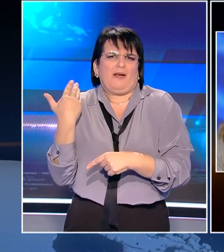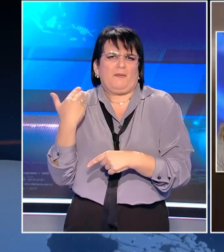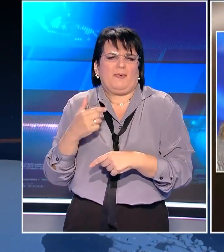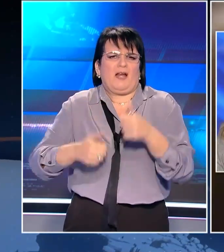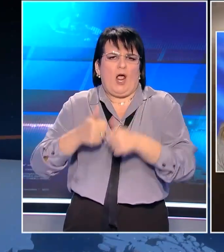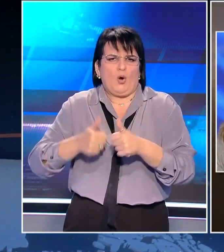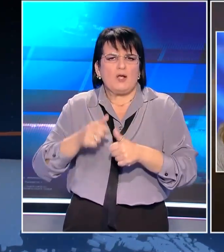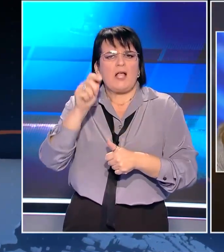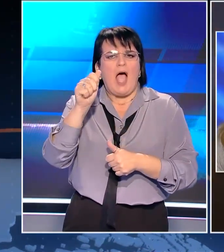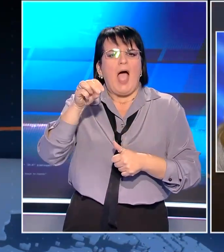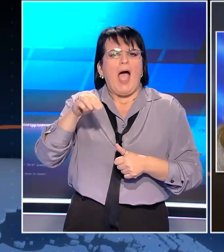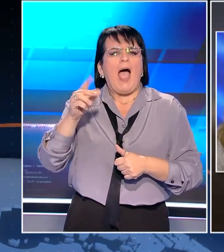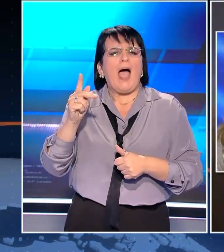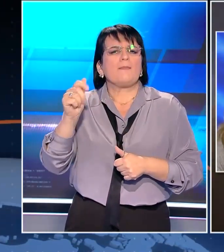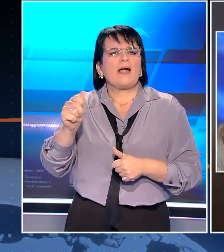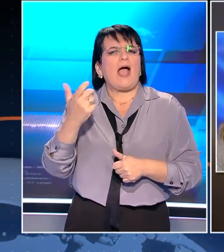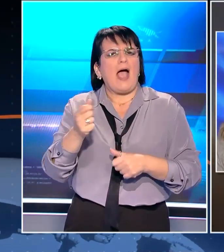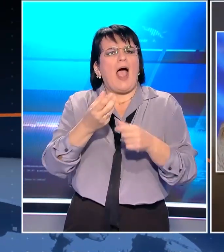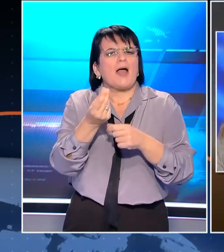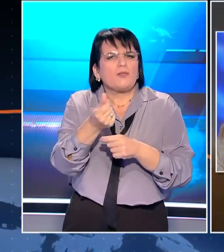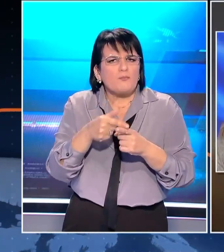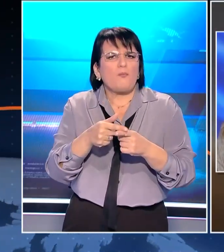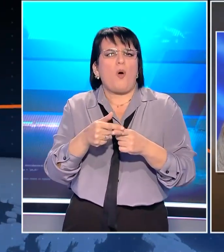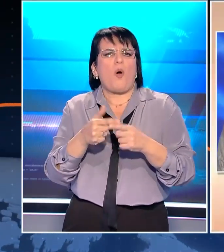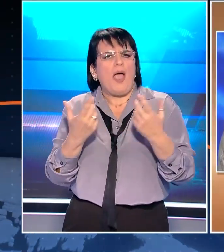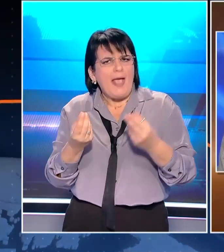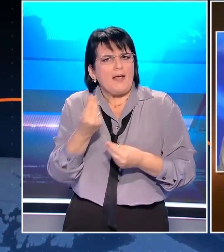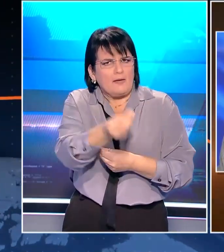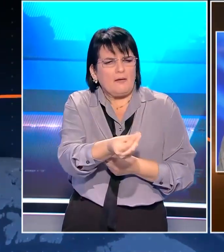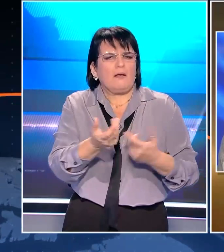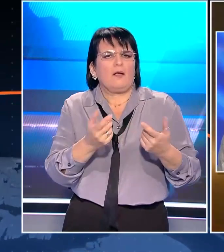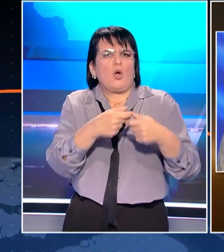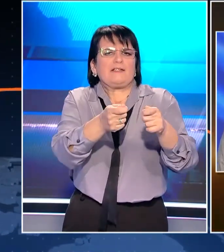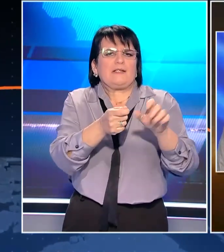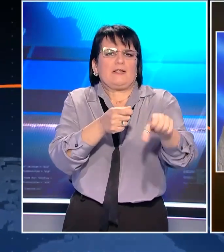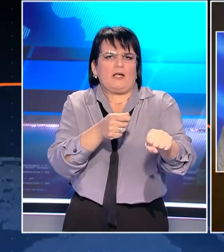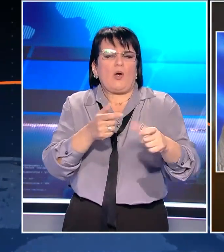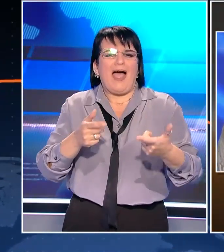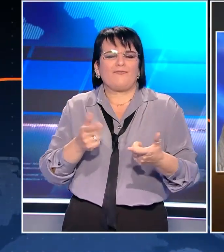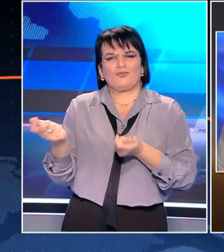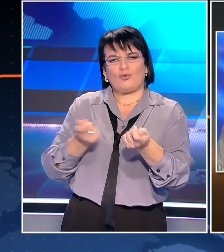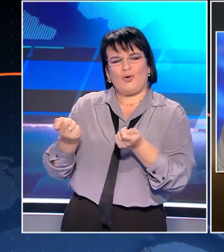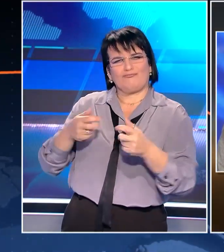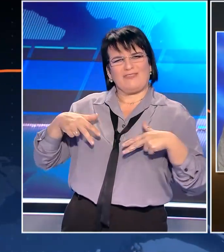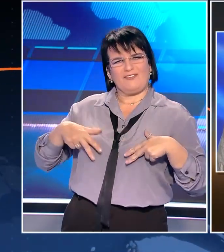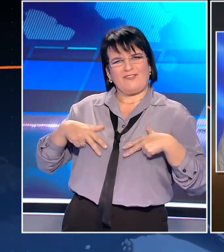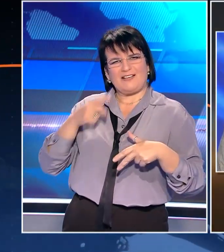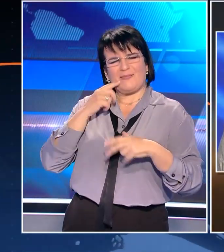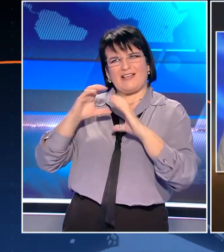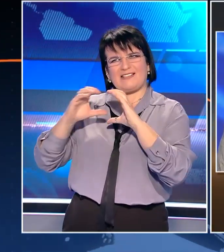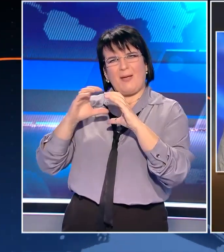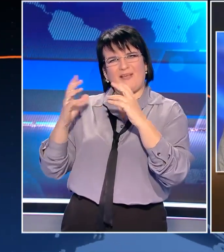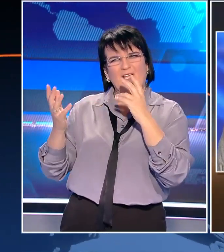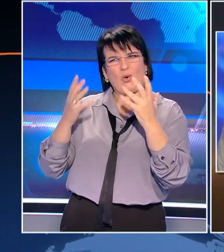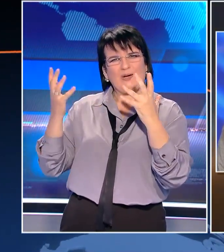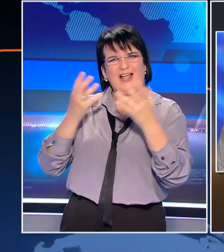και το ΆΜΚΑ δίνουν για να πάνε στους αγώνες πολλές φορές και να κόψουν εισιτήριο. Νομίζω ότι αυτά είναι τώρα μια διαχείριση που κάνει η κυβέρνηση και πάλι επικοινωνιακού